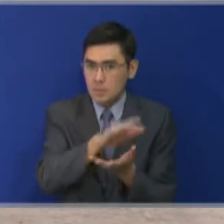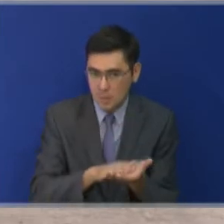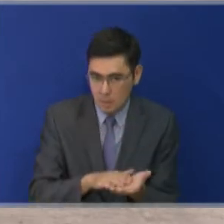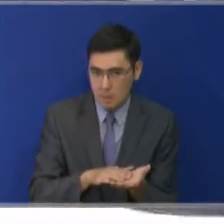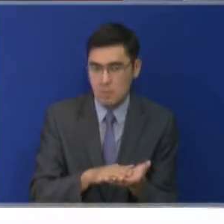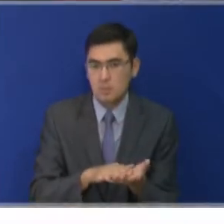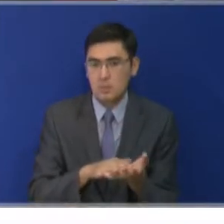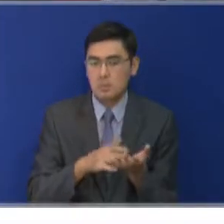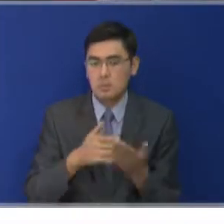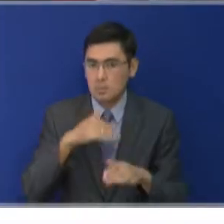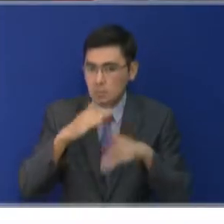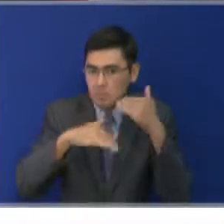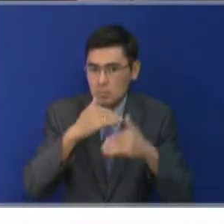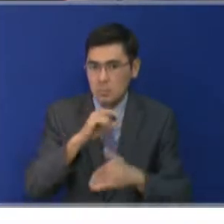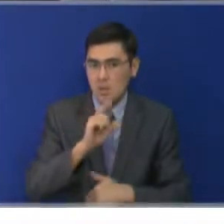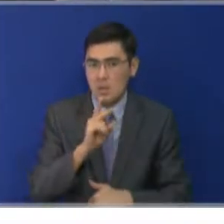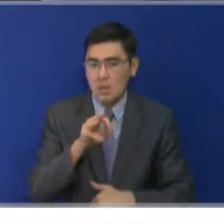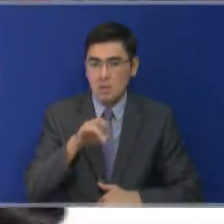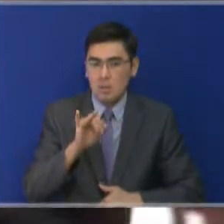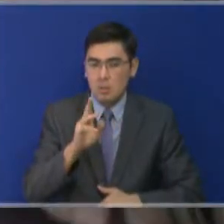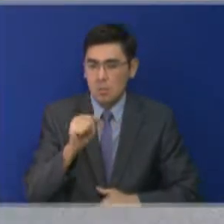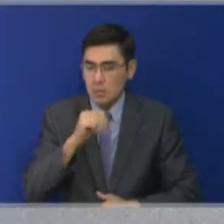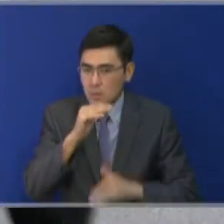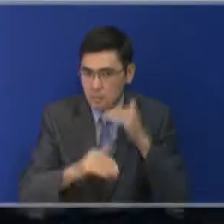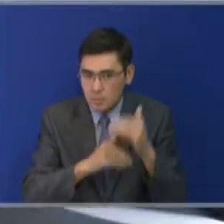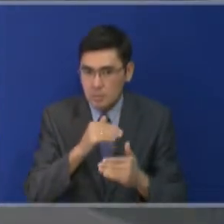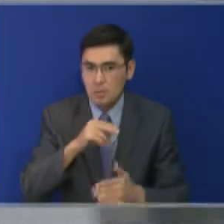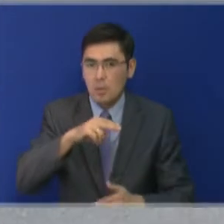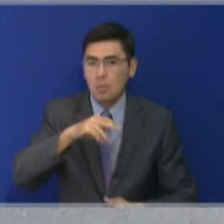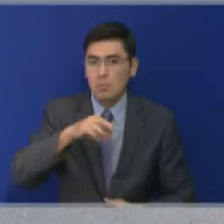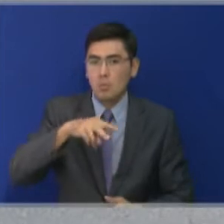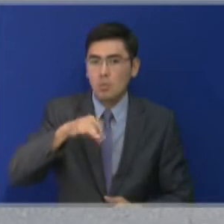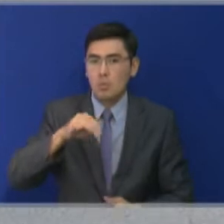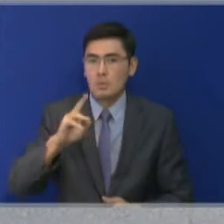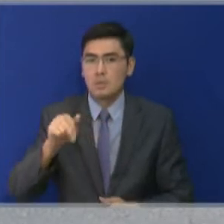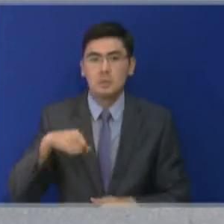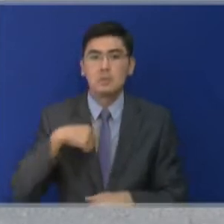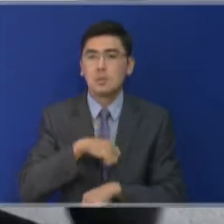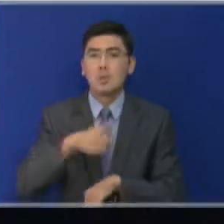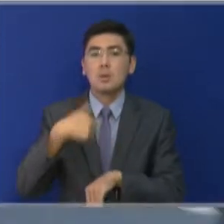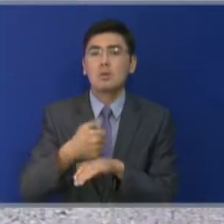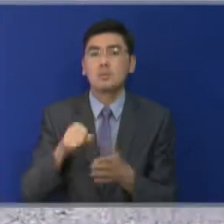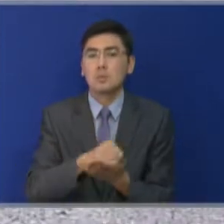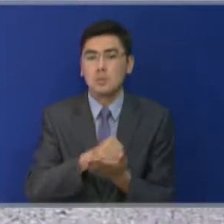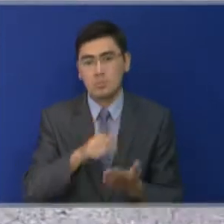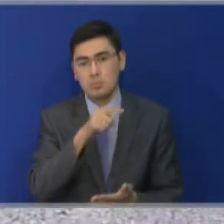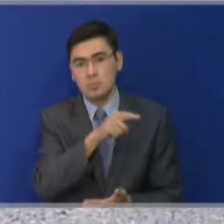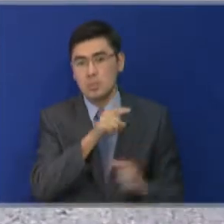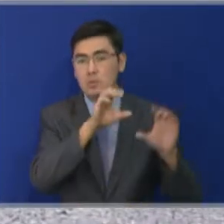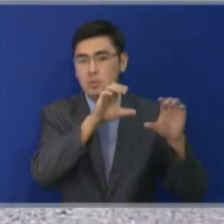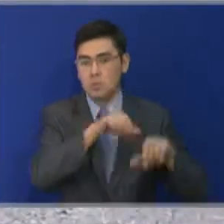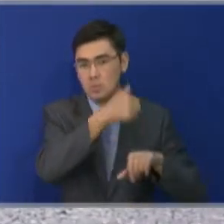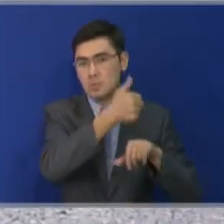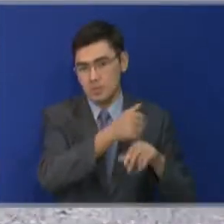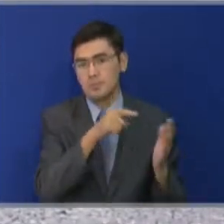мен экономикалық жолын айқындайтын еліміздің негізгі саяси маңызды құжаты болып саналады. Бердібек Қарымбай, Самат Секенов,